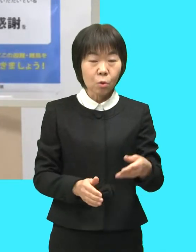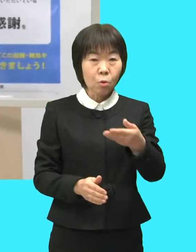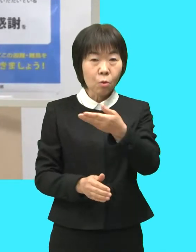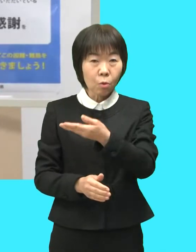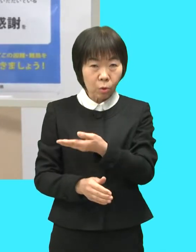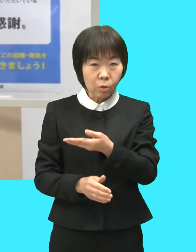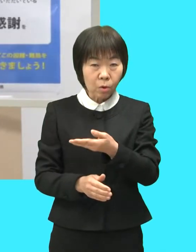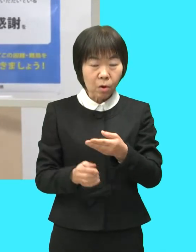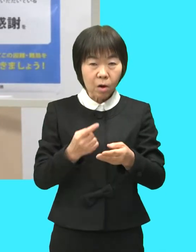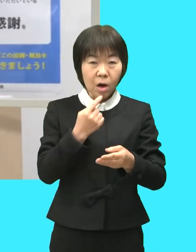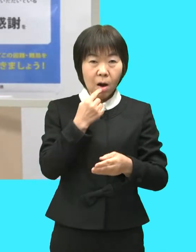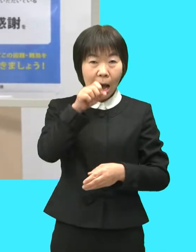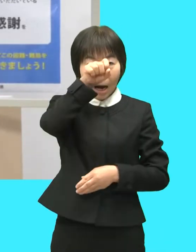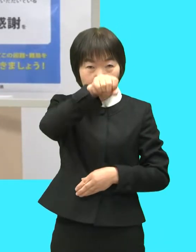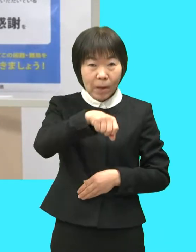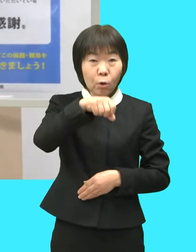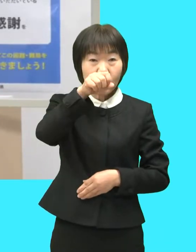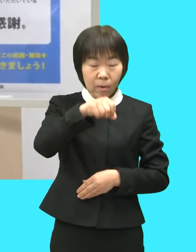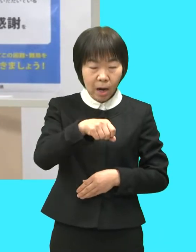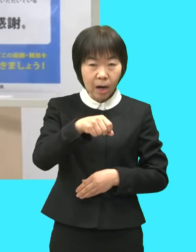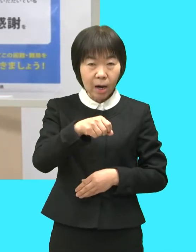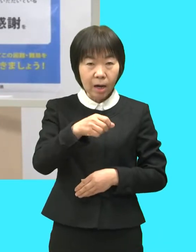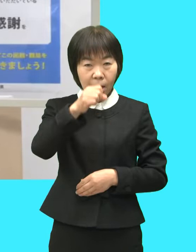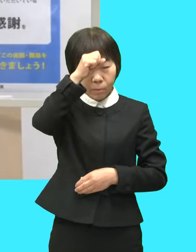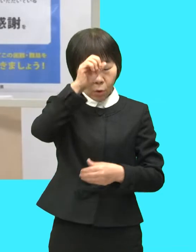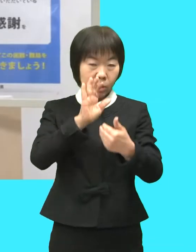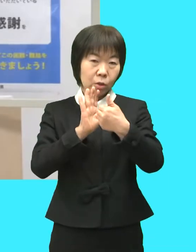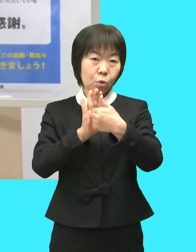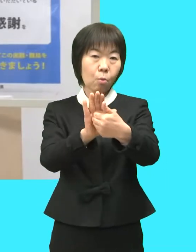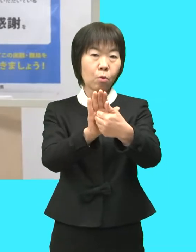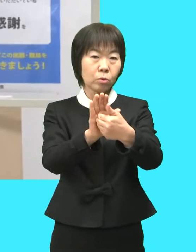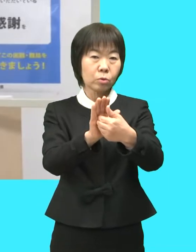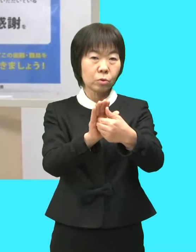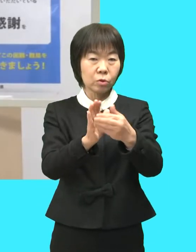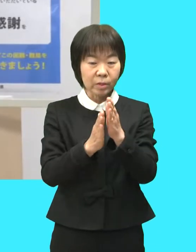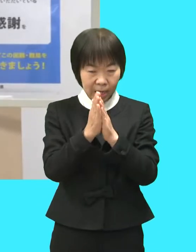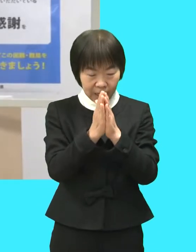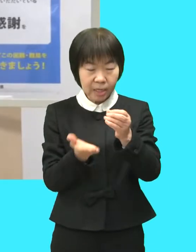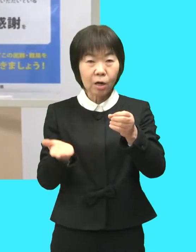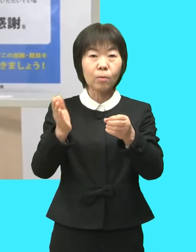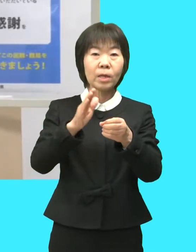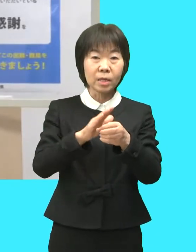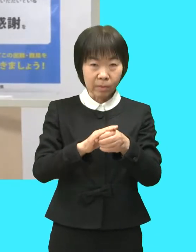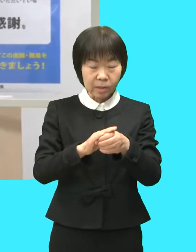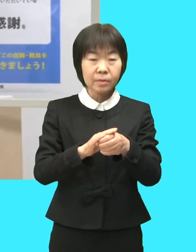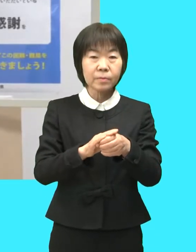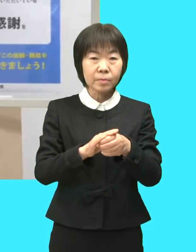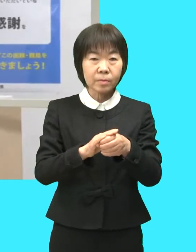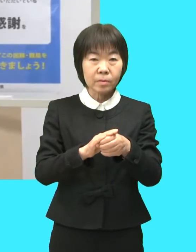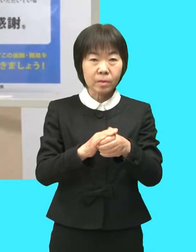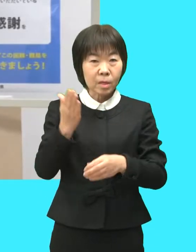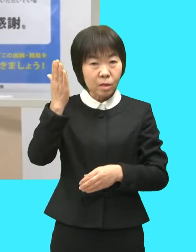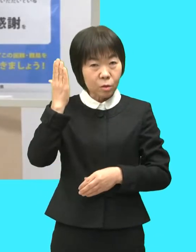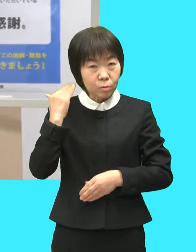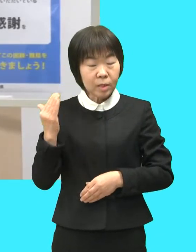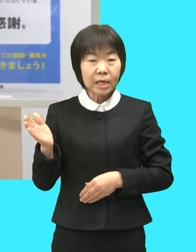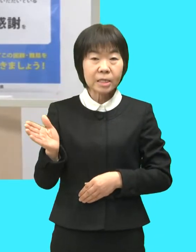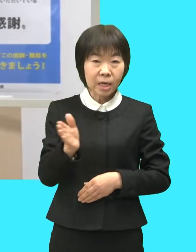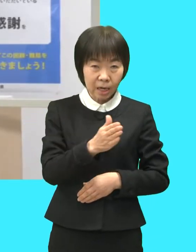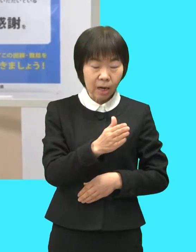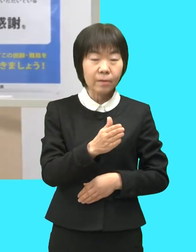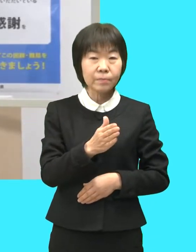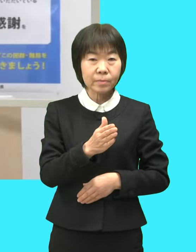この赤べこには疫病除けの願いが込められています。古来より親し